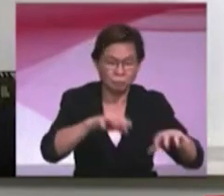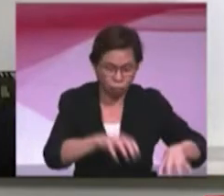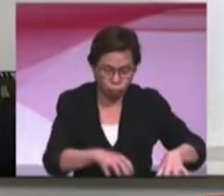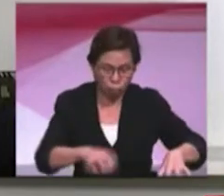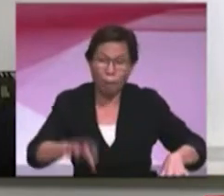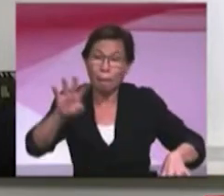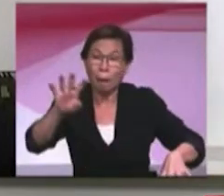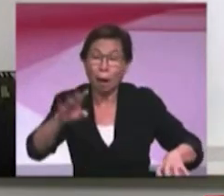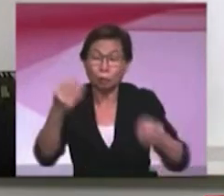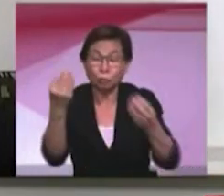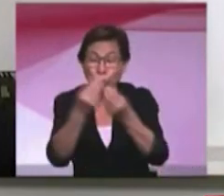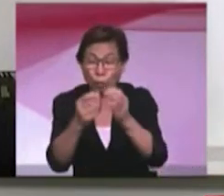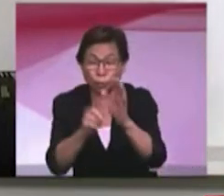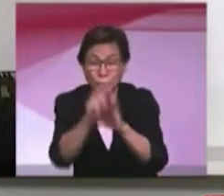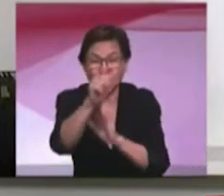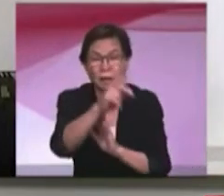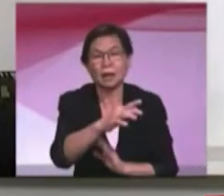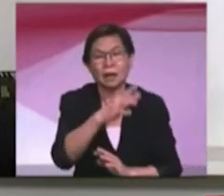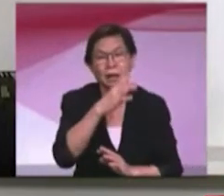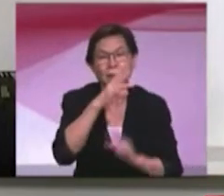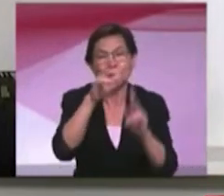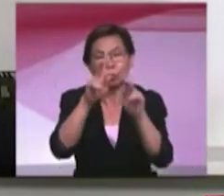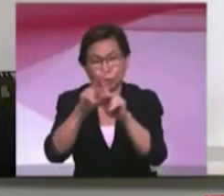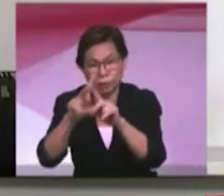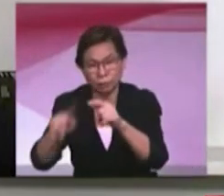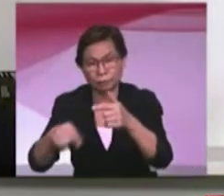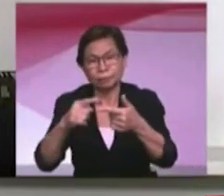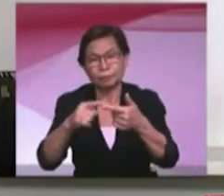jumlah tertinggi iaitu Ibu Kota